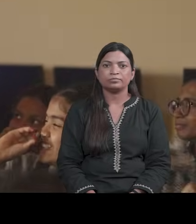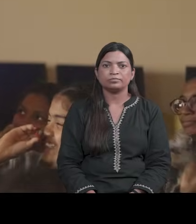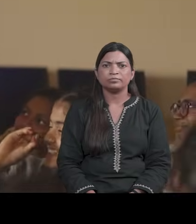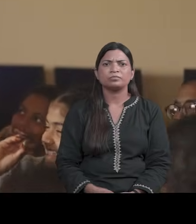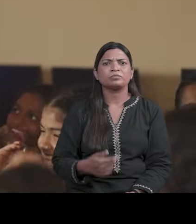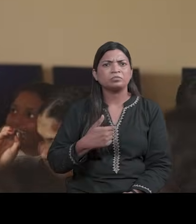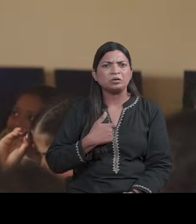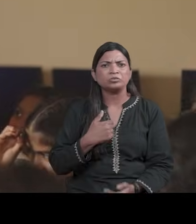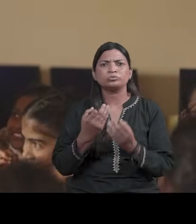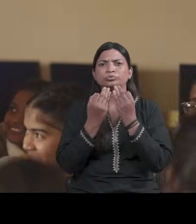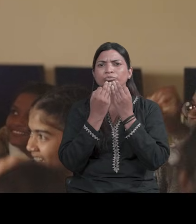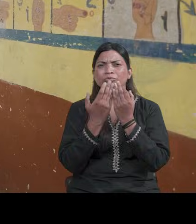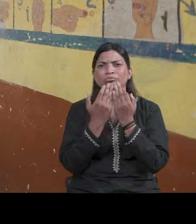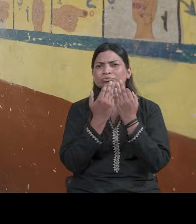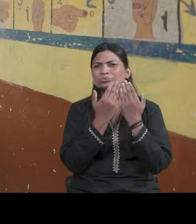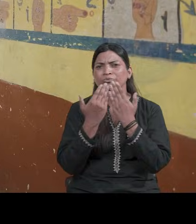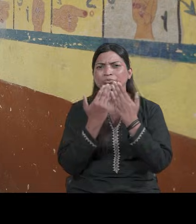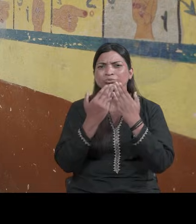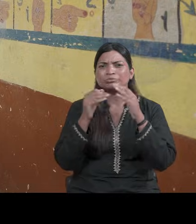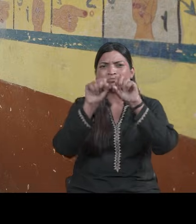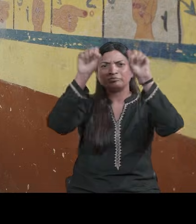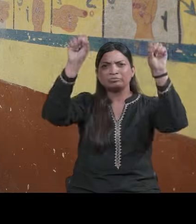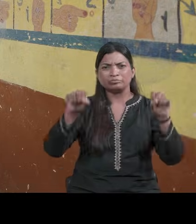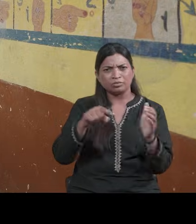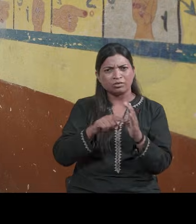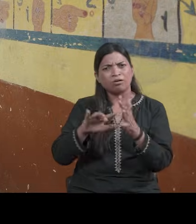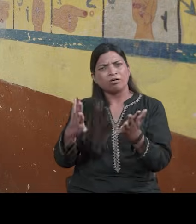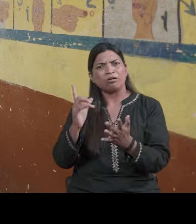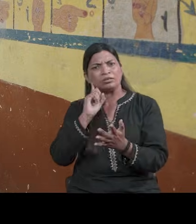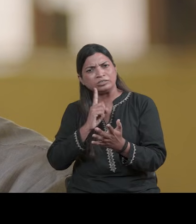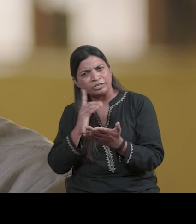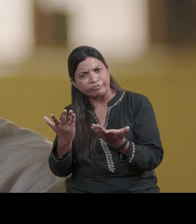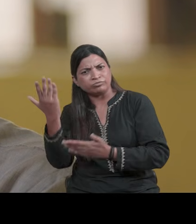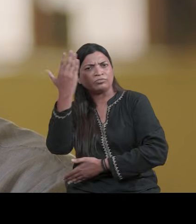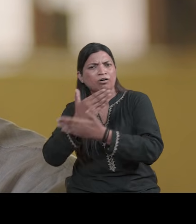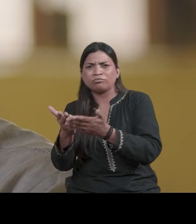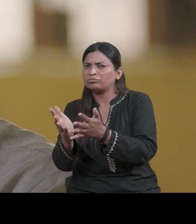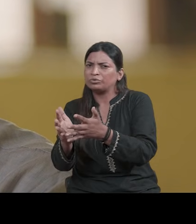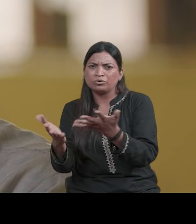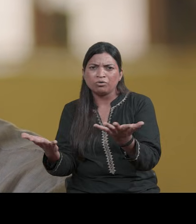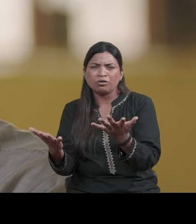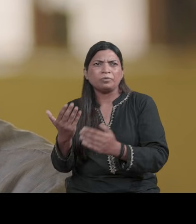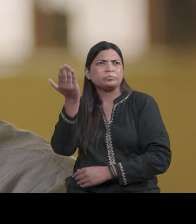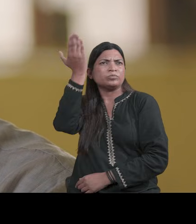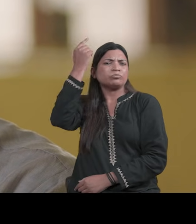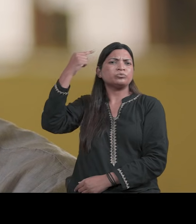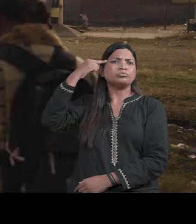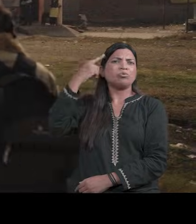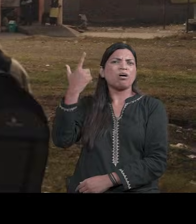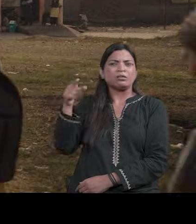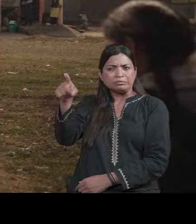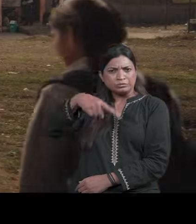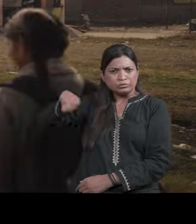अपनी शिक्षा प्रणाली वास्तव में मूक बधिर हों या दिव्यांगजन हों, पहले तो ये समझा जाता था इनके स्कूल अलग होते